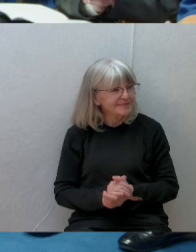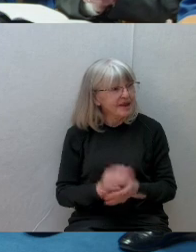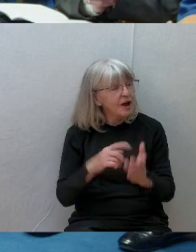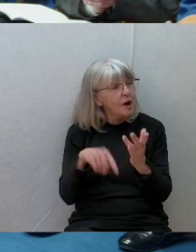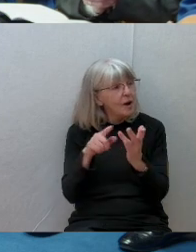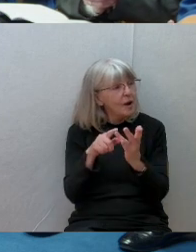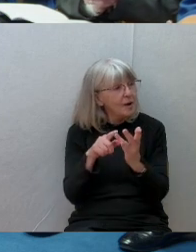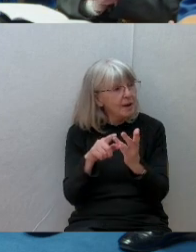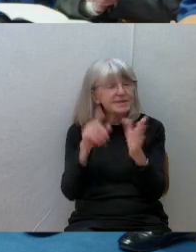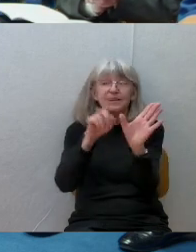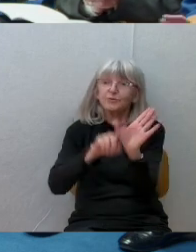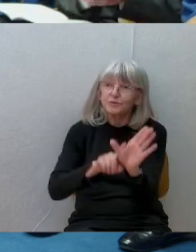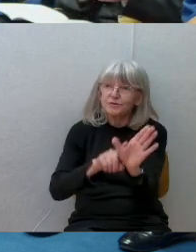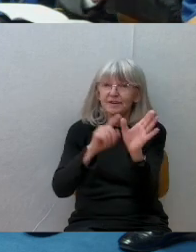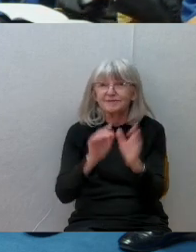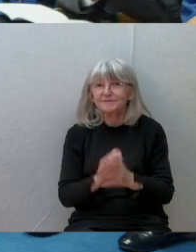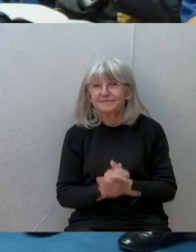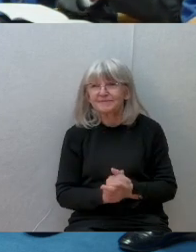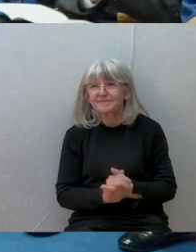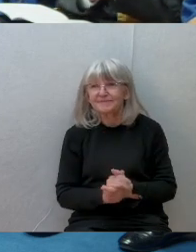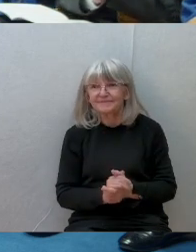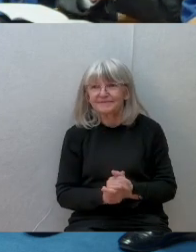Olabisi Yusuf.